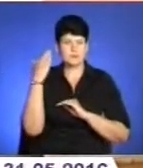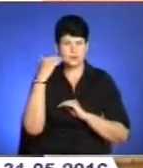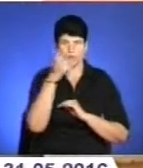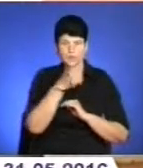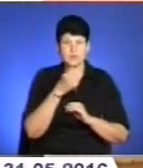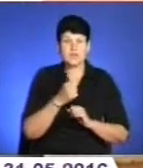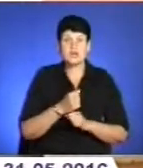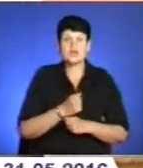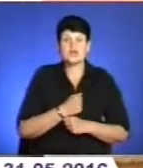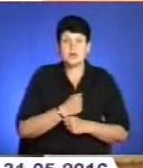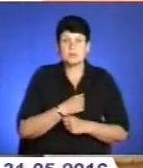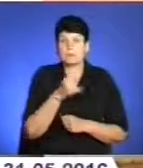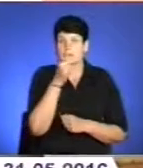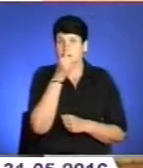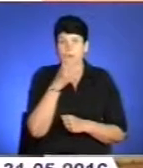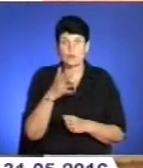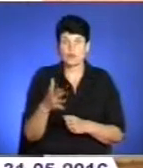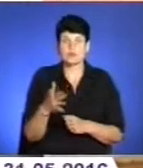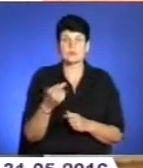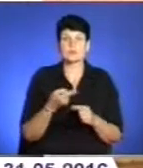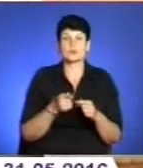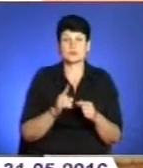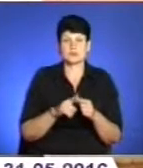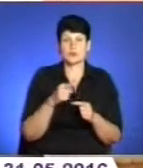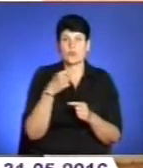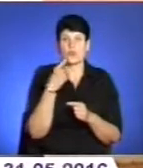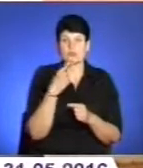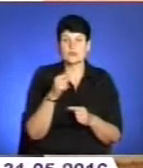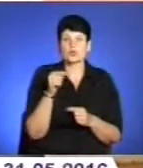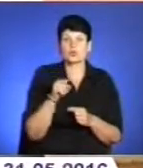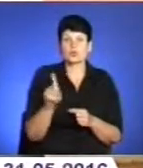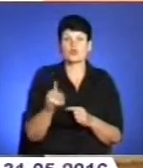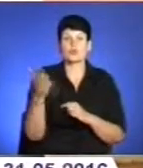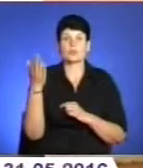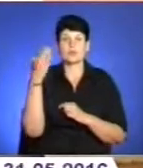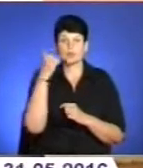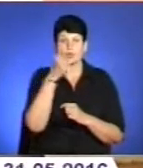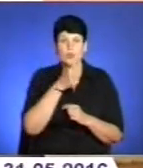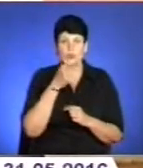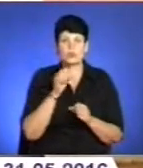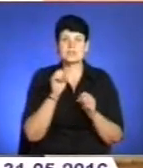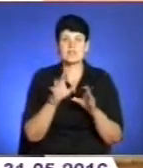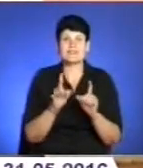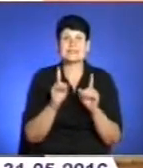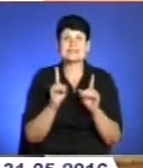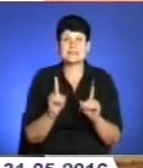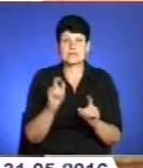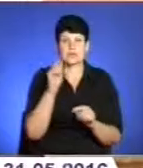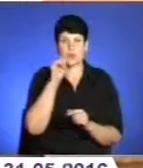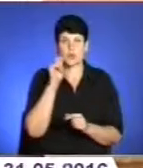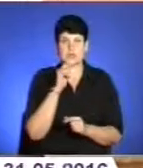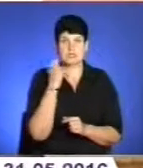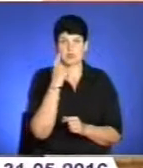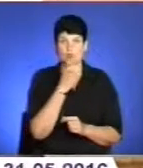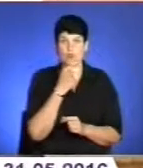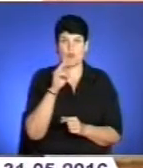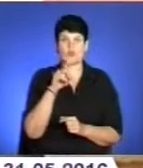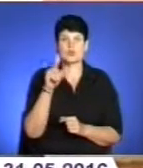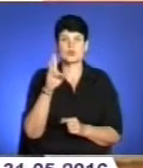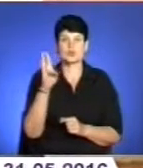поріг, тобто злетіли з медалей або на срібну, або взагалі не отримали, 283